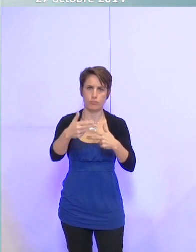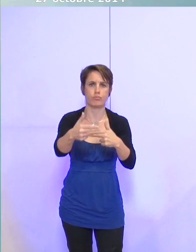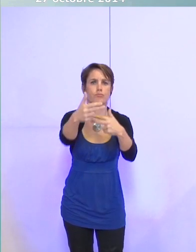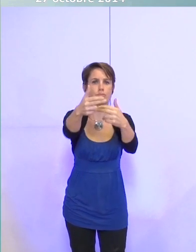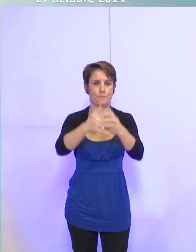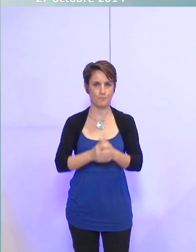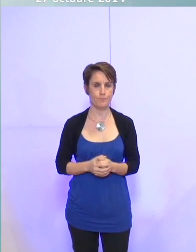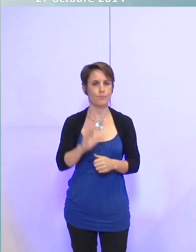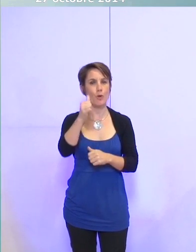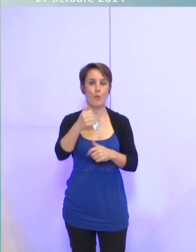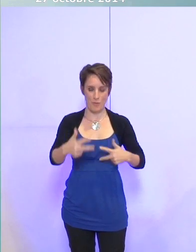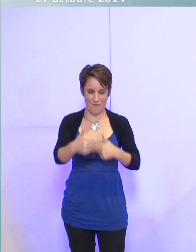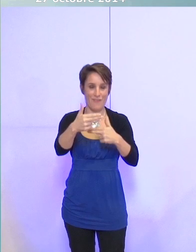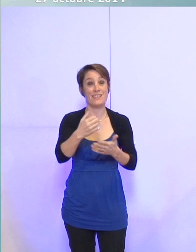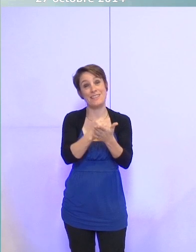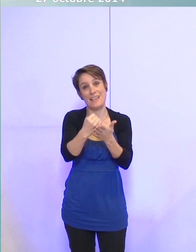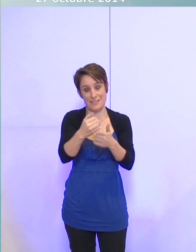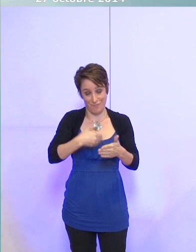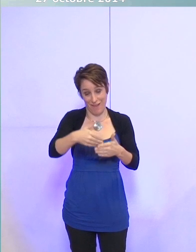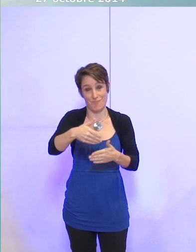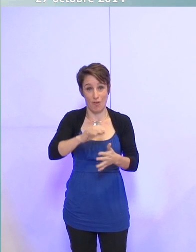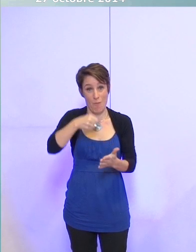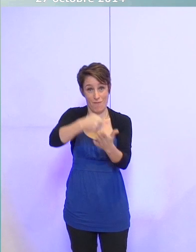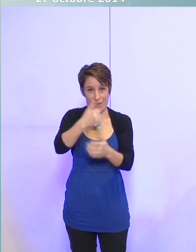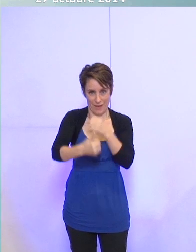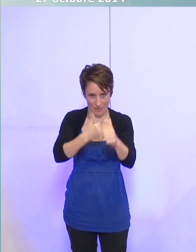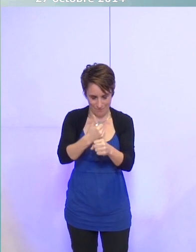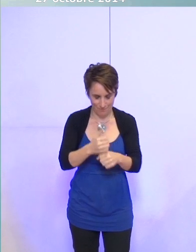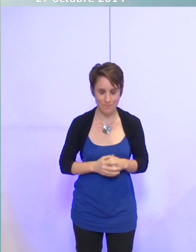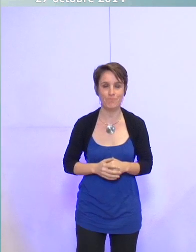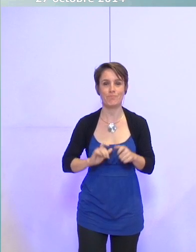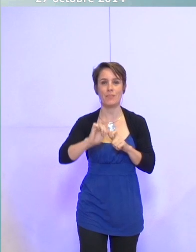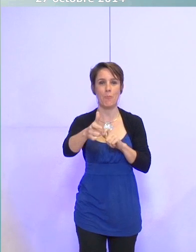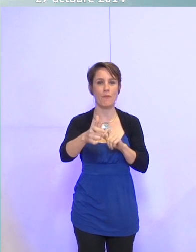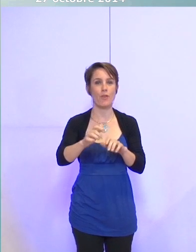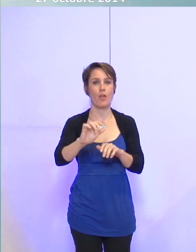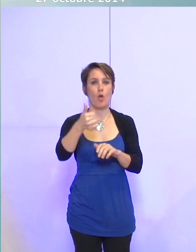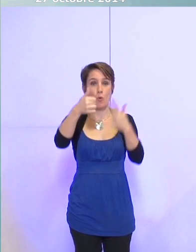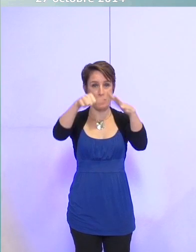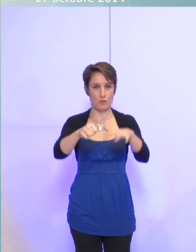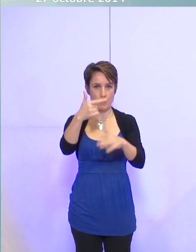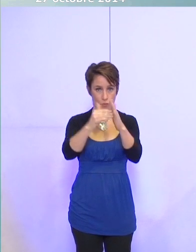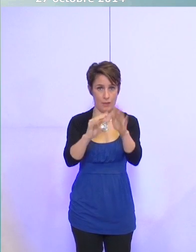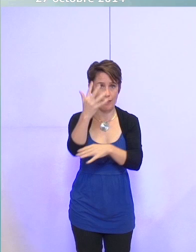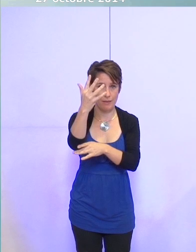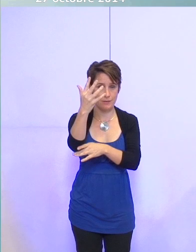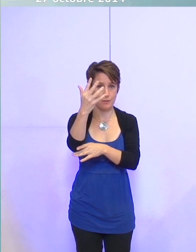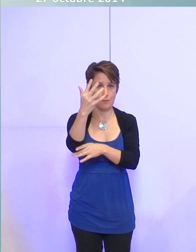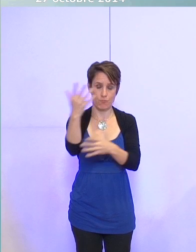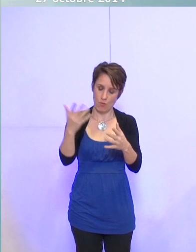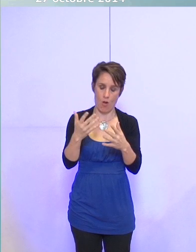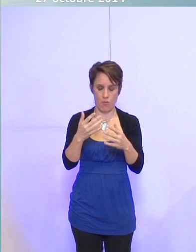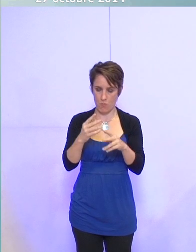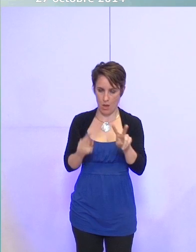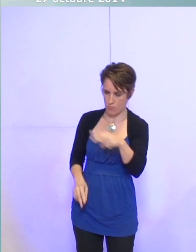que j'évoquais précédemment, donc d'ici la fin de l'année. Sur le premier semestre de l'année 2015, tirer le bilan de cette phase de test, à la fois